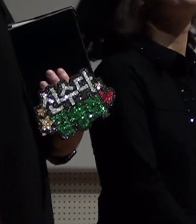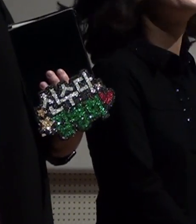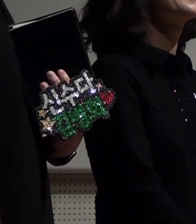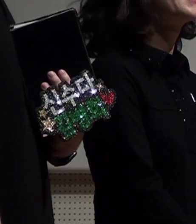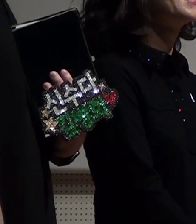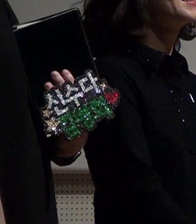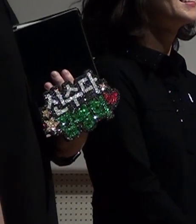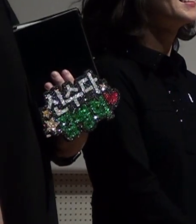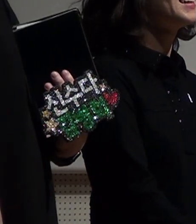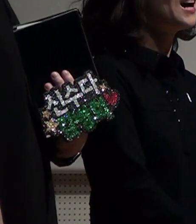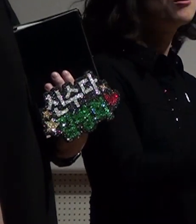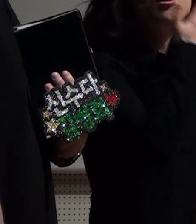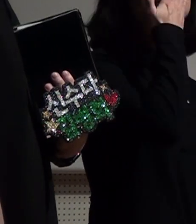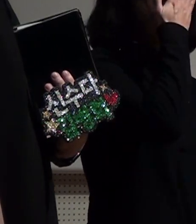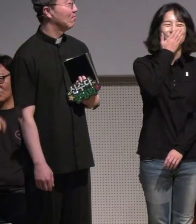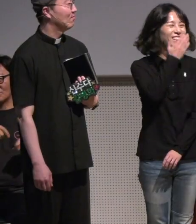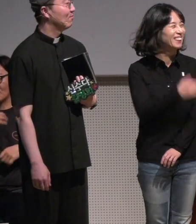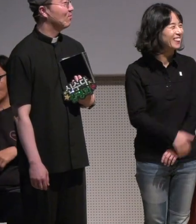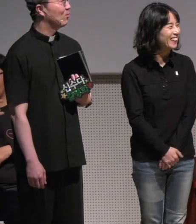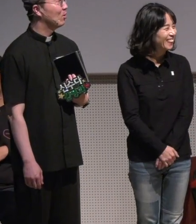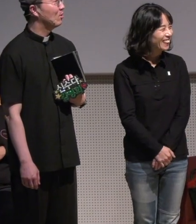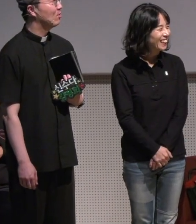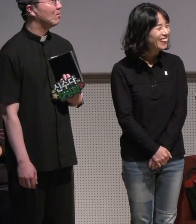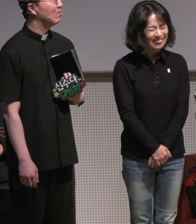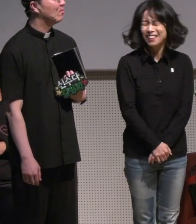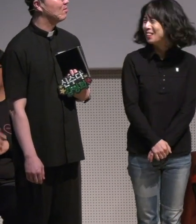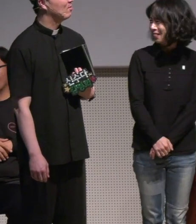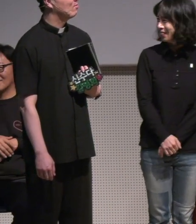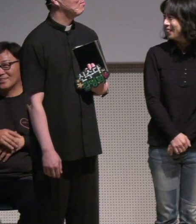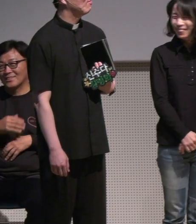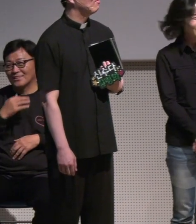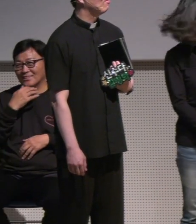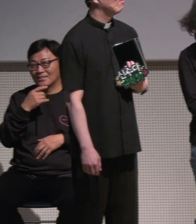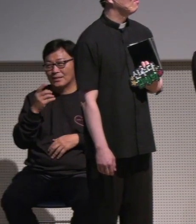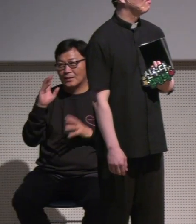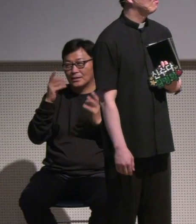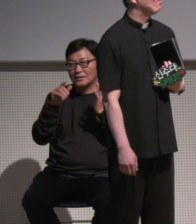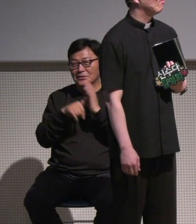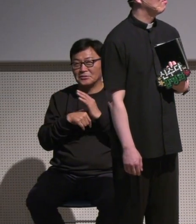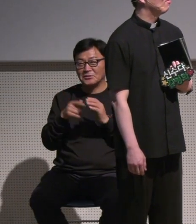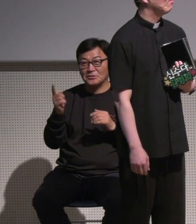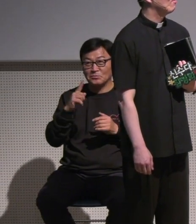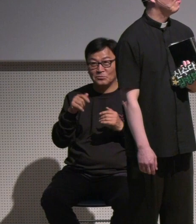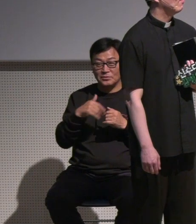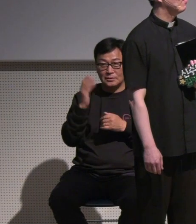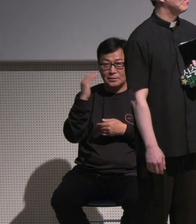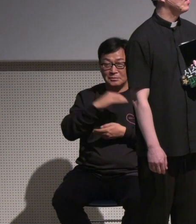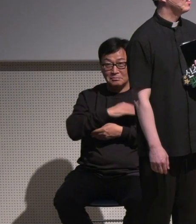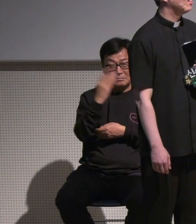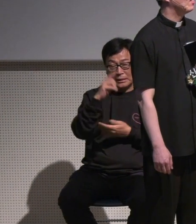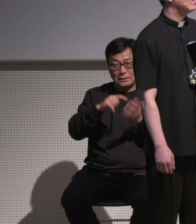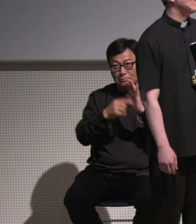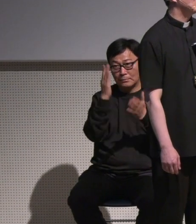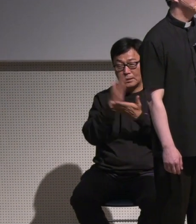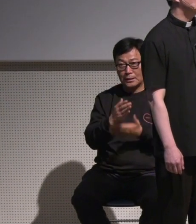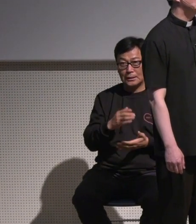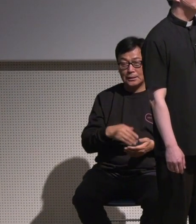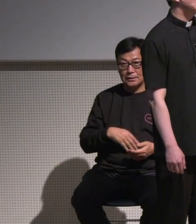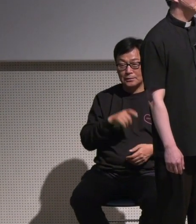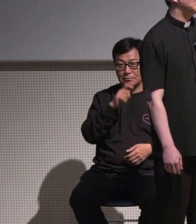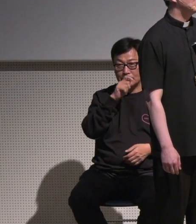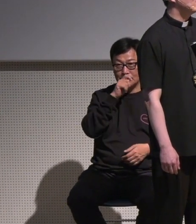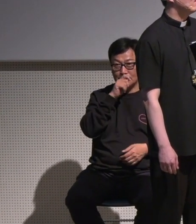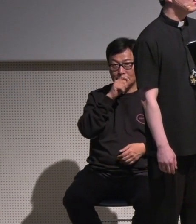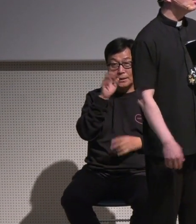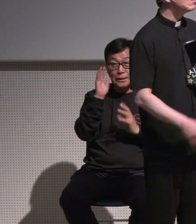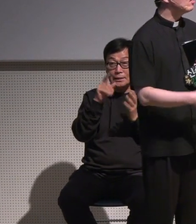동기들입니다. 오. 그 네. 저희 어린 시절에 대해서 이야기하지 마시고요. 절대 하시면